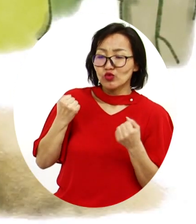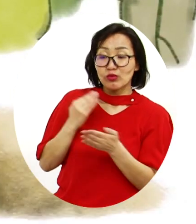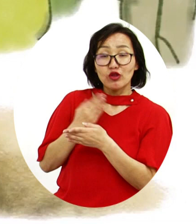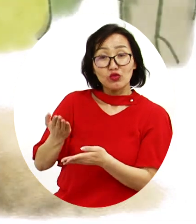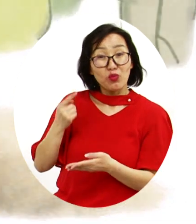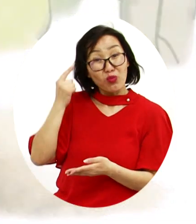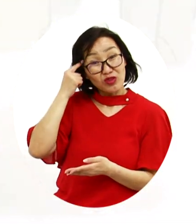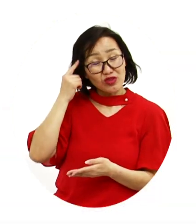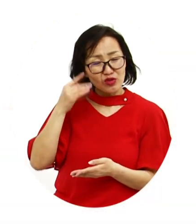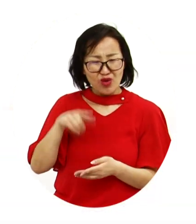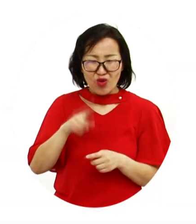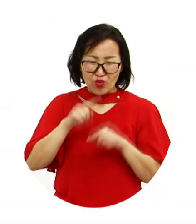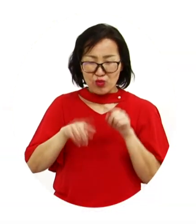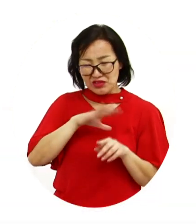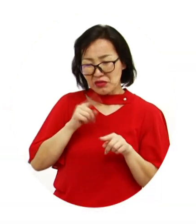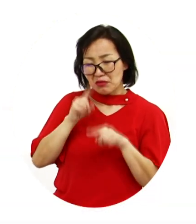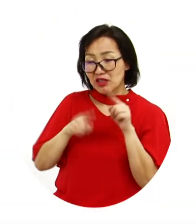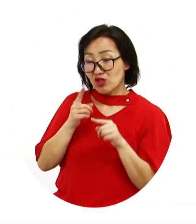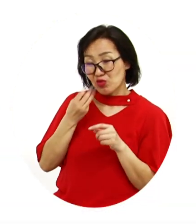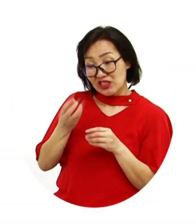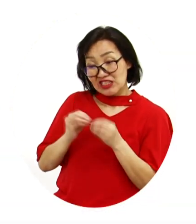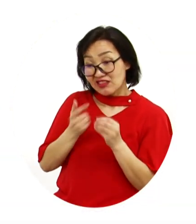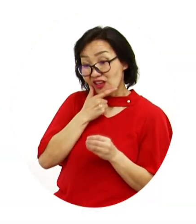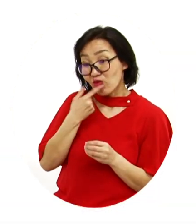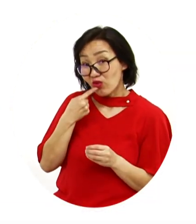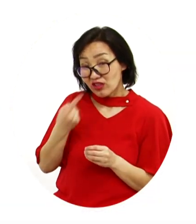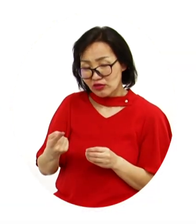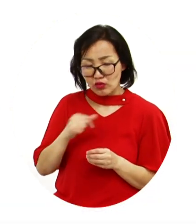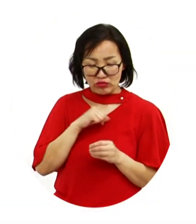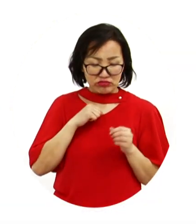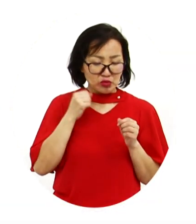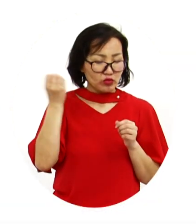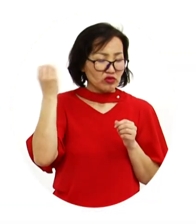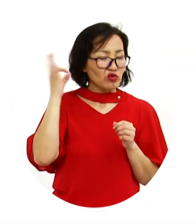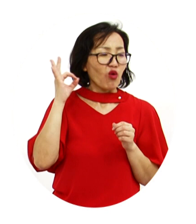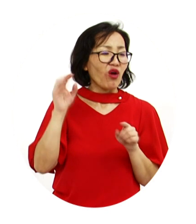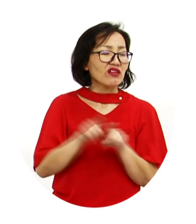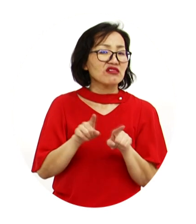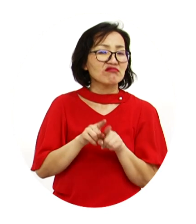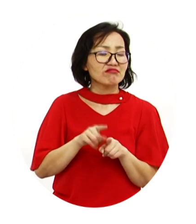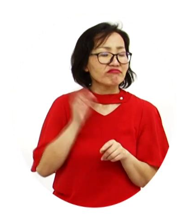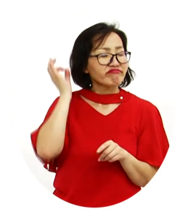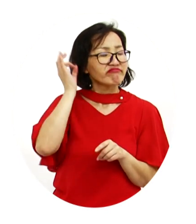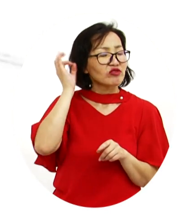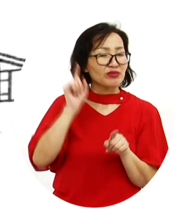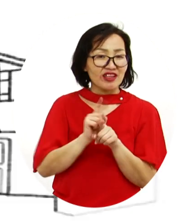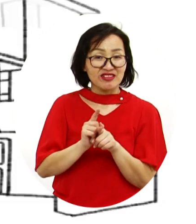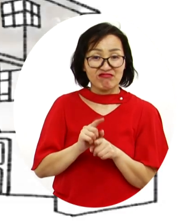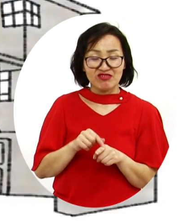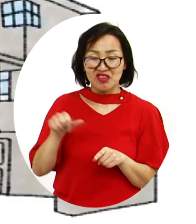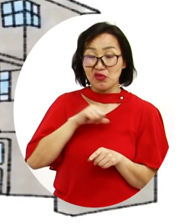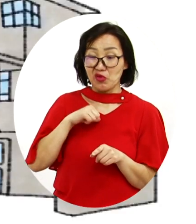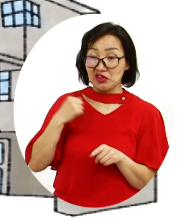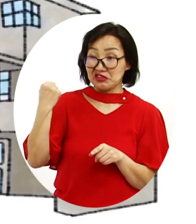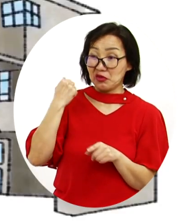аж. Хүмүүс чамайг ямар нэгэн зүйлийг хийж чадахгүй гэж хэлбэл дүлий юм шиг л бай. Зарим хүмүүс өөрсдөө